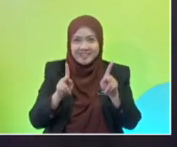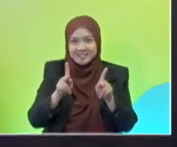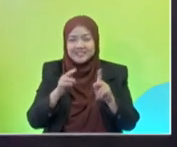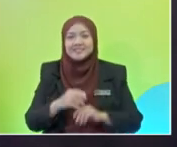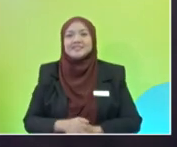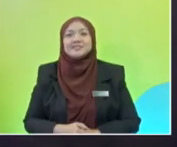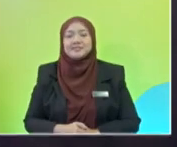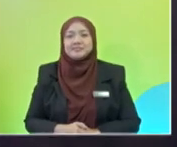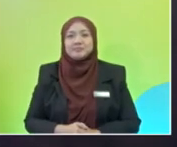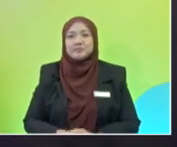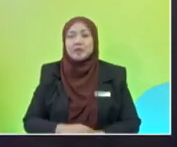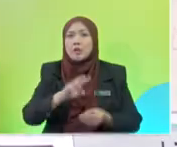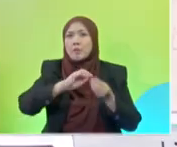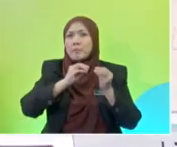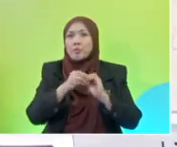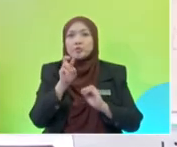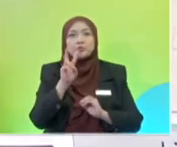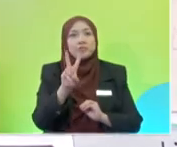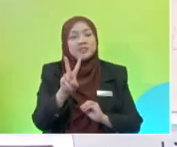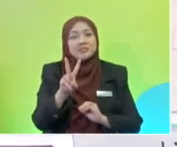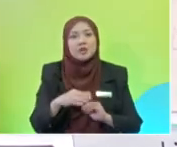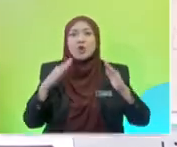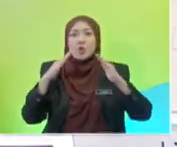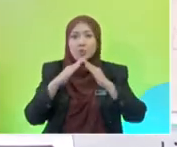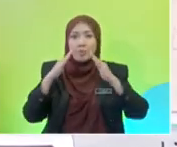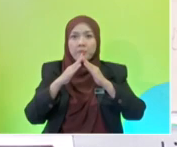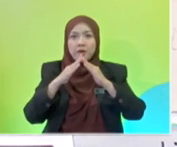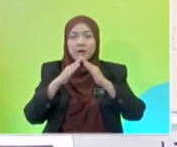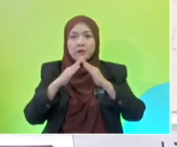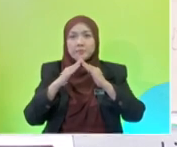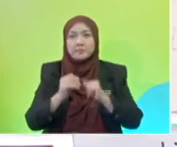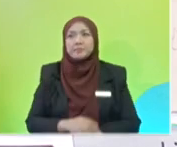rumah rumah ini tak boleh sih